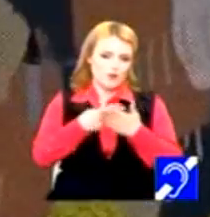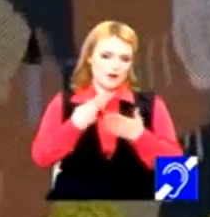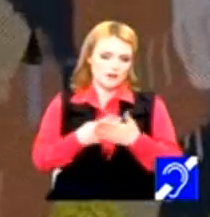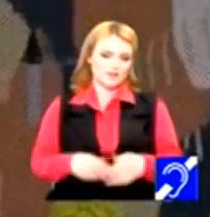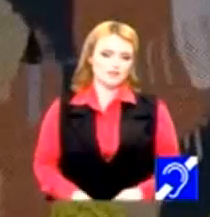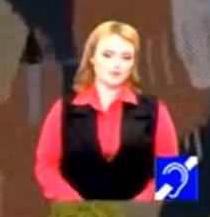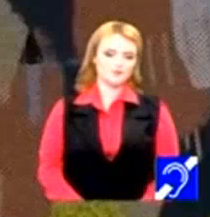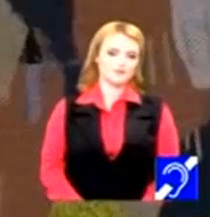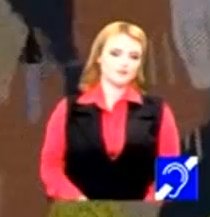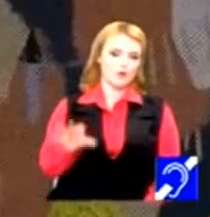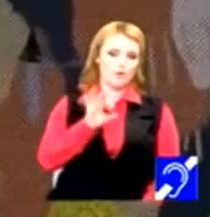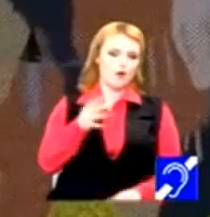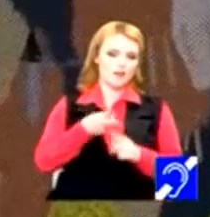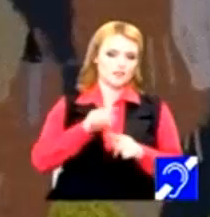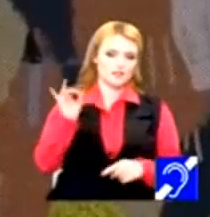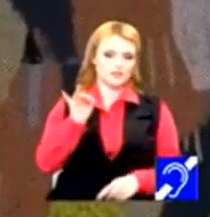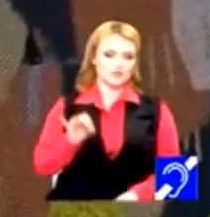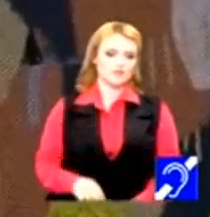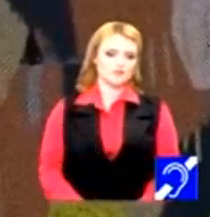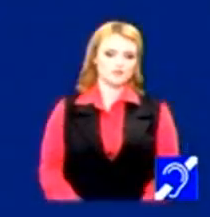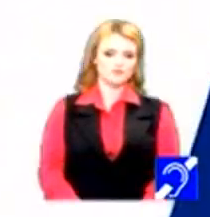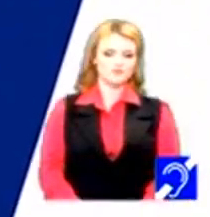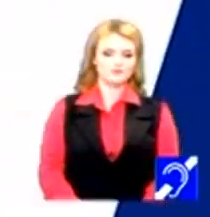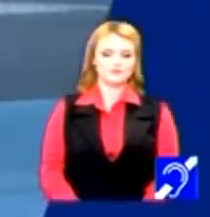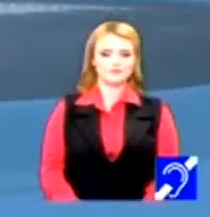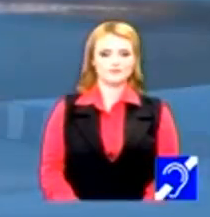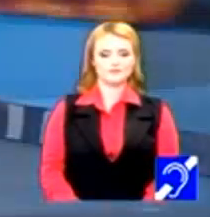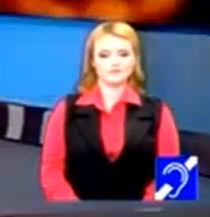seama politicianul că îi se întinde o capcană.